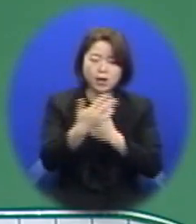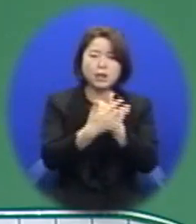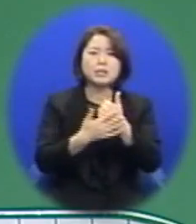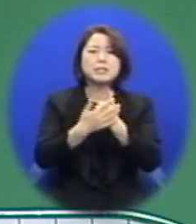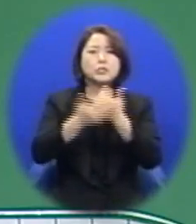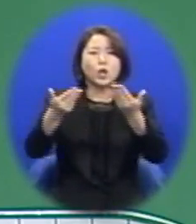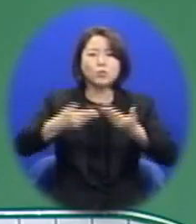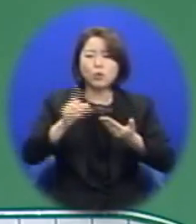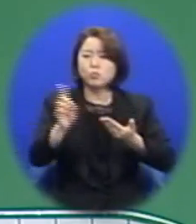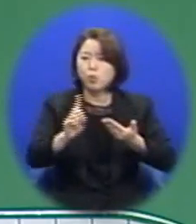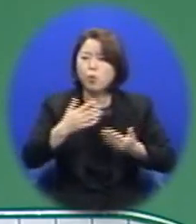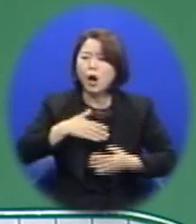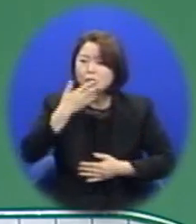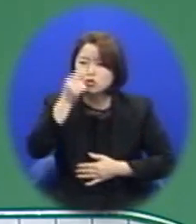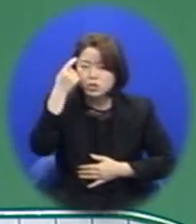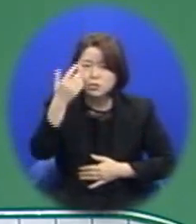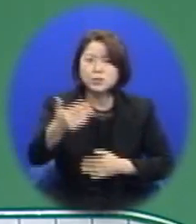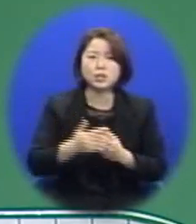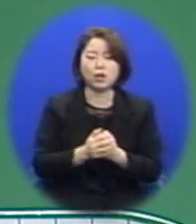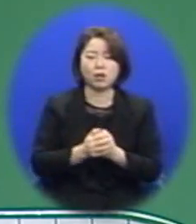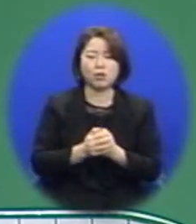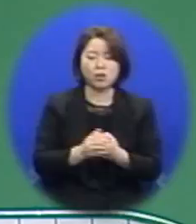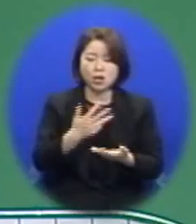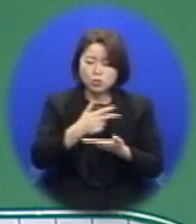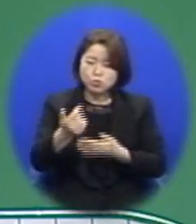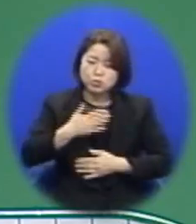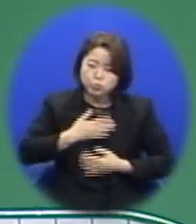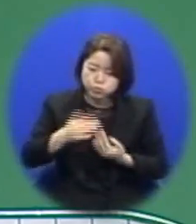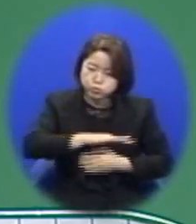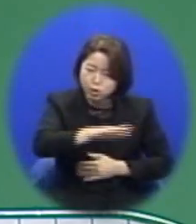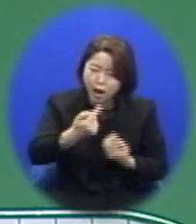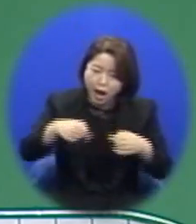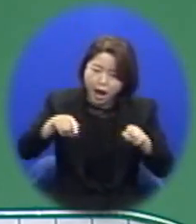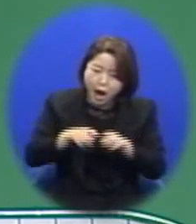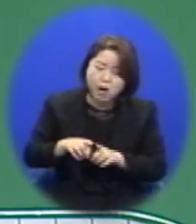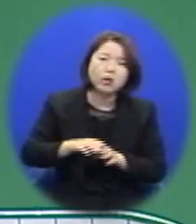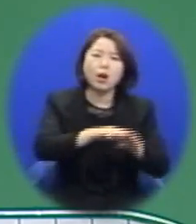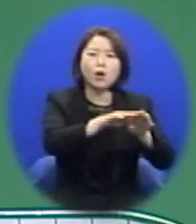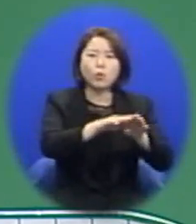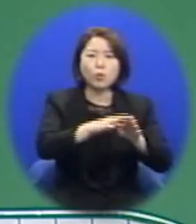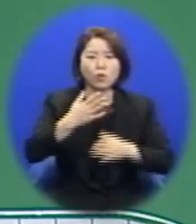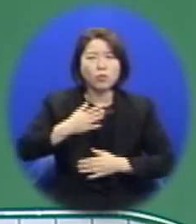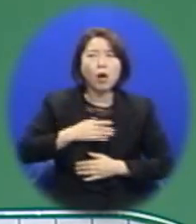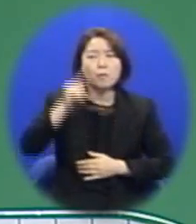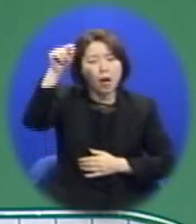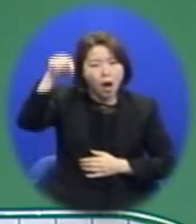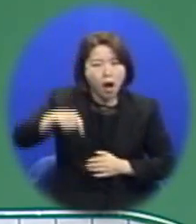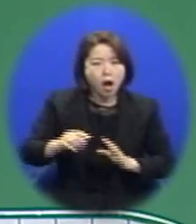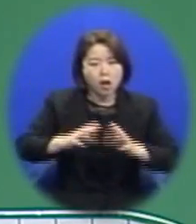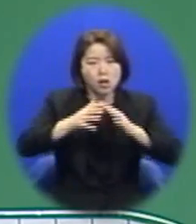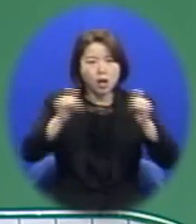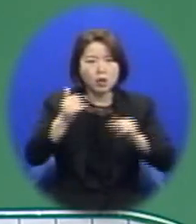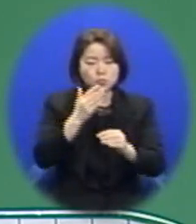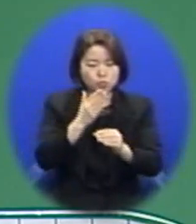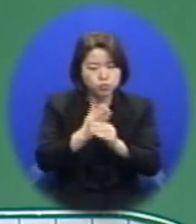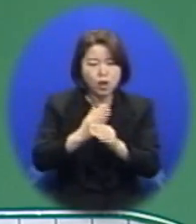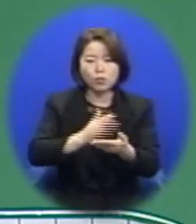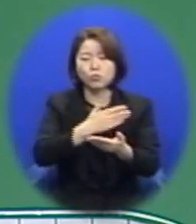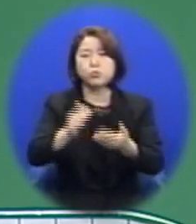무엇으로 알릴까? 주께서 우리와 함께 행하심으로 나와 주의 백성을 천하 만민 중에 구별하심이